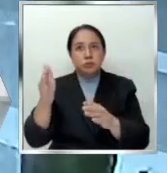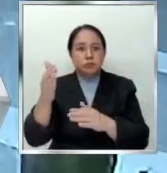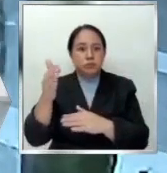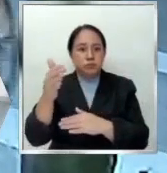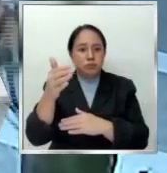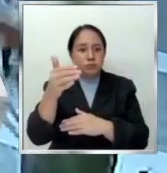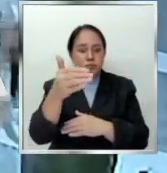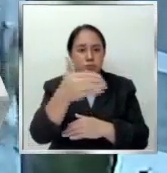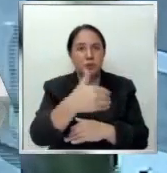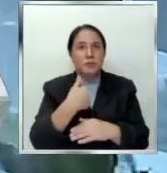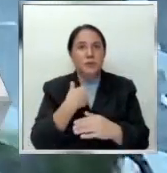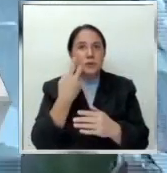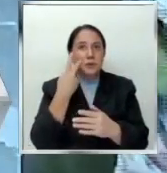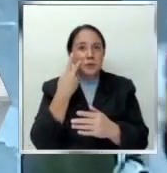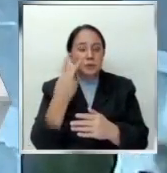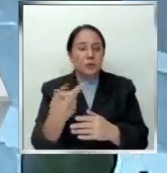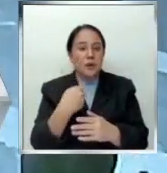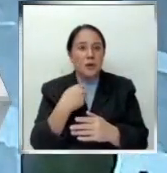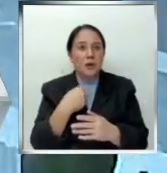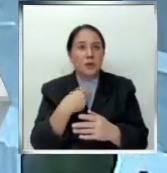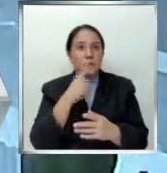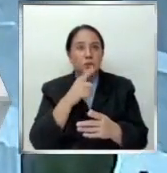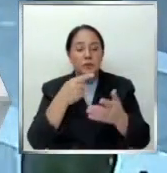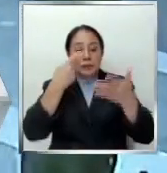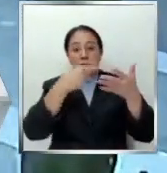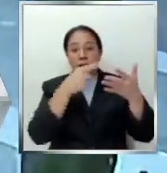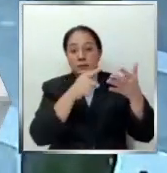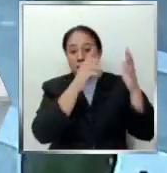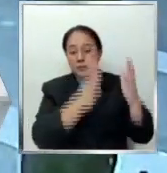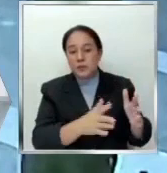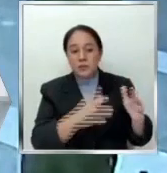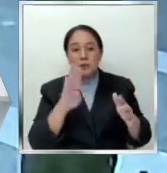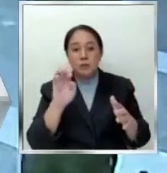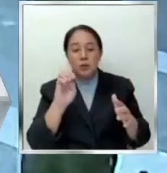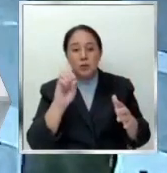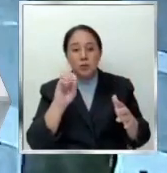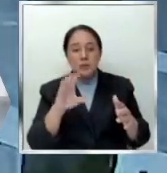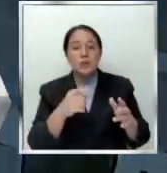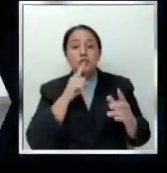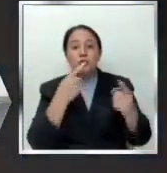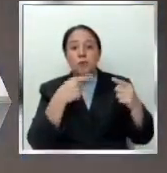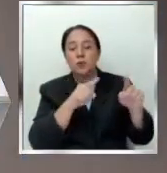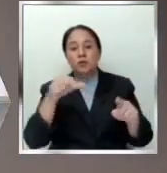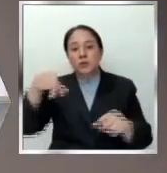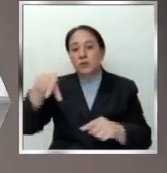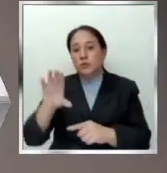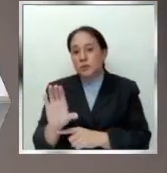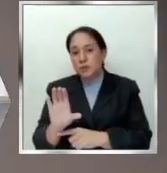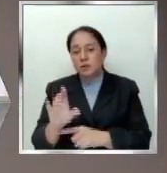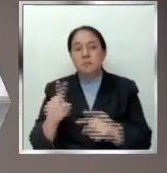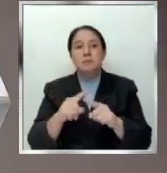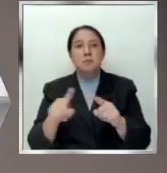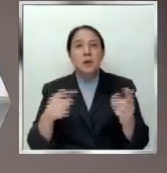Ayon sa Manila Police District, isang principal examiner ng Bureau of Customs ang biktima na papunta raw sana noon sa Quezon City. Sa leeg, tinamaan